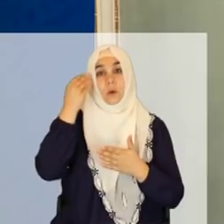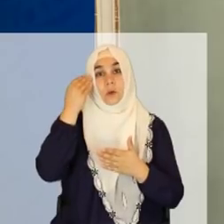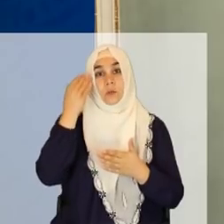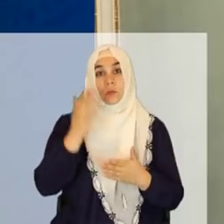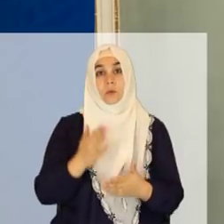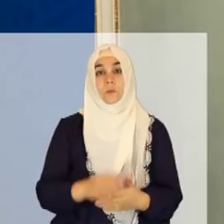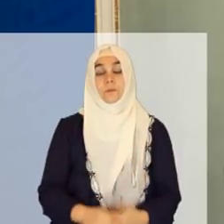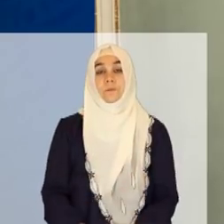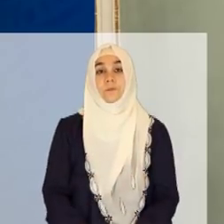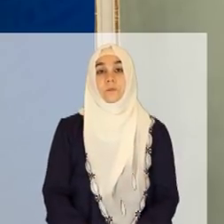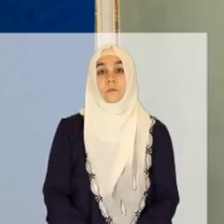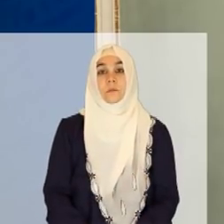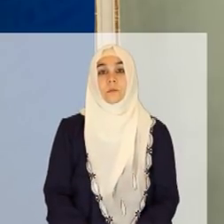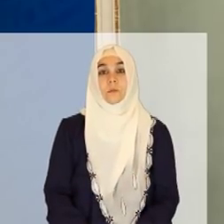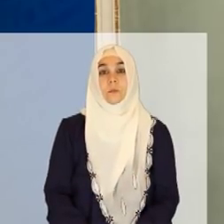maqomdir.